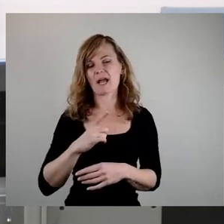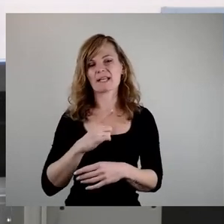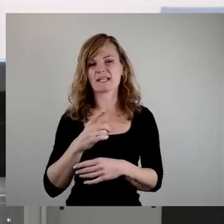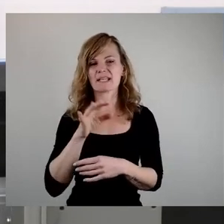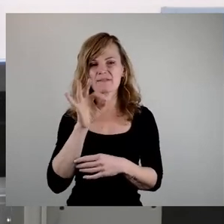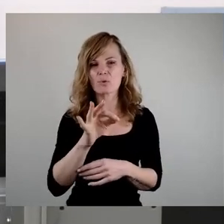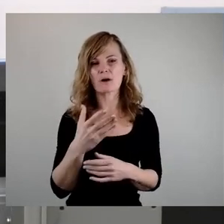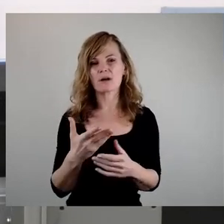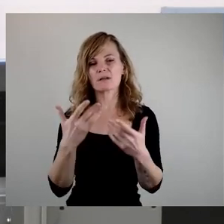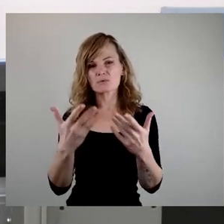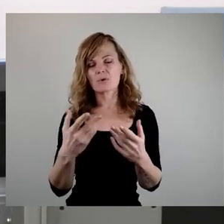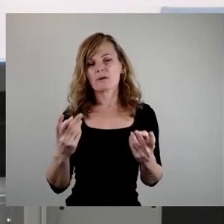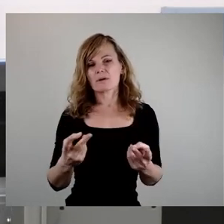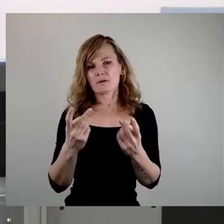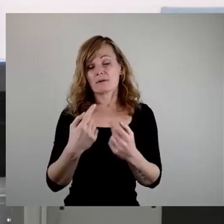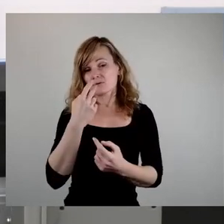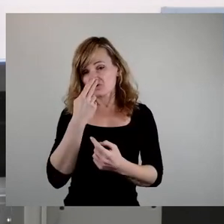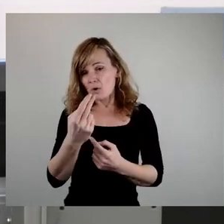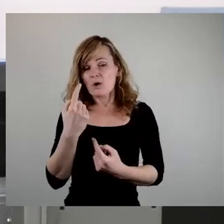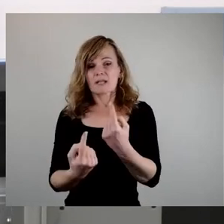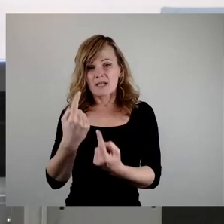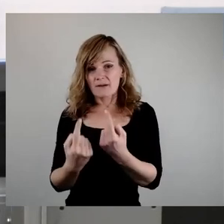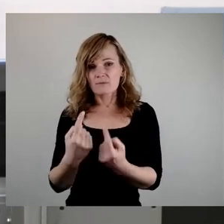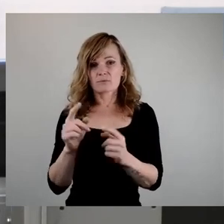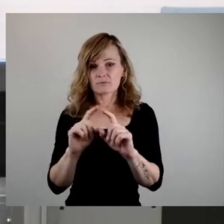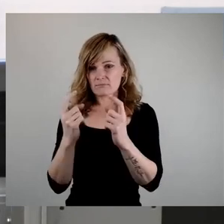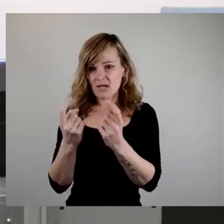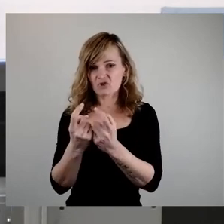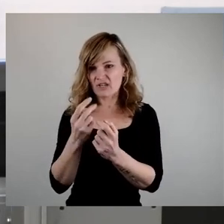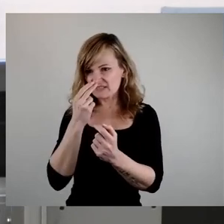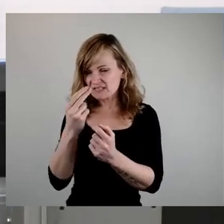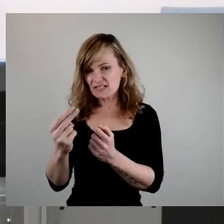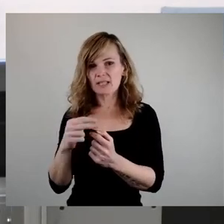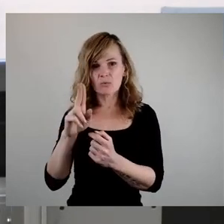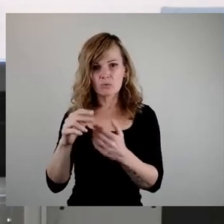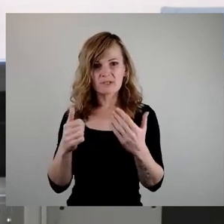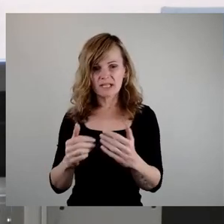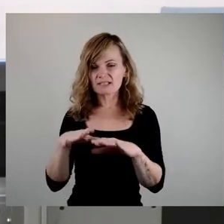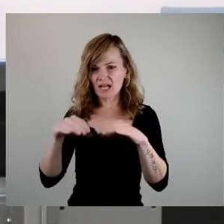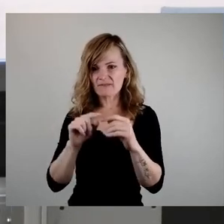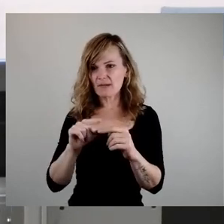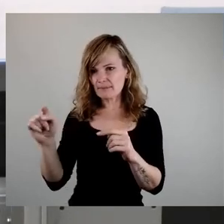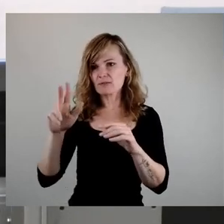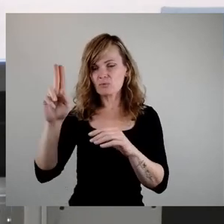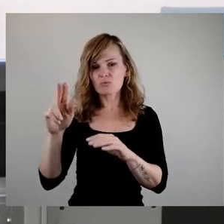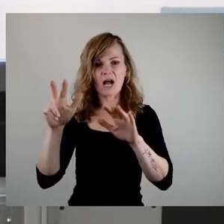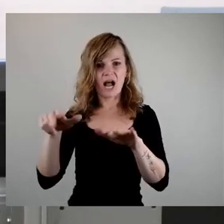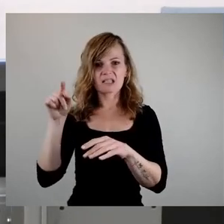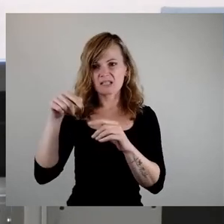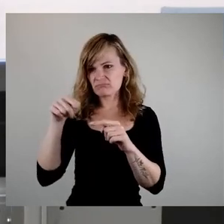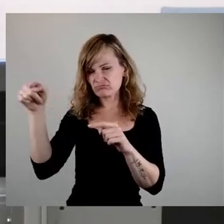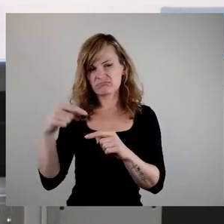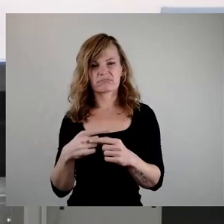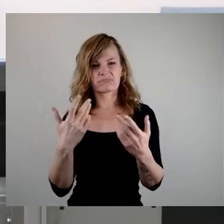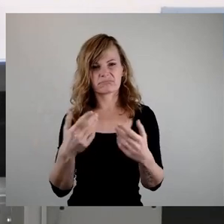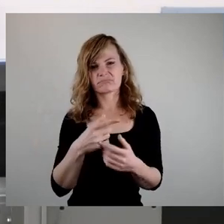die anderen Nachwuchsmannschaften dann bei Dynamo dann bei den U6 angefangen, dann bis zur U18 hoch dann, das ist wirklich